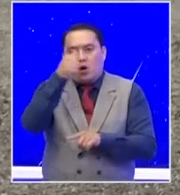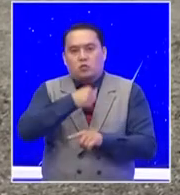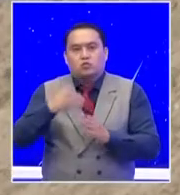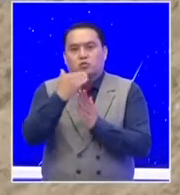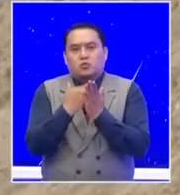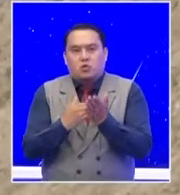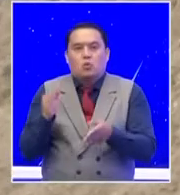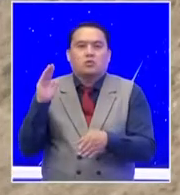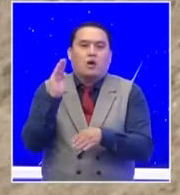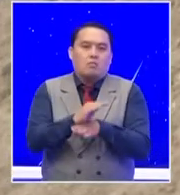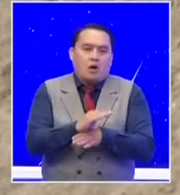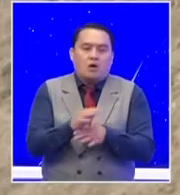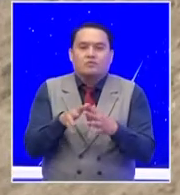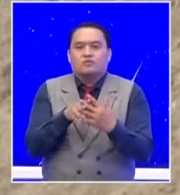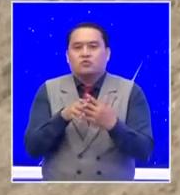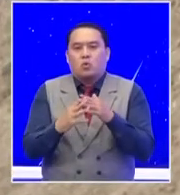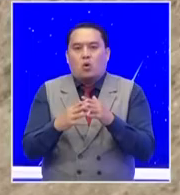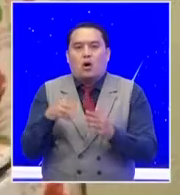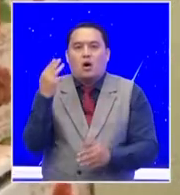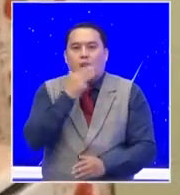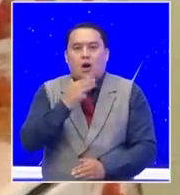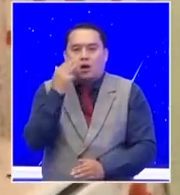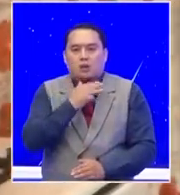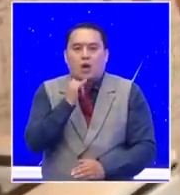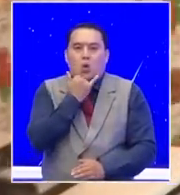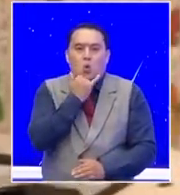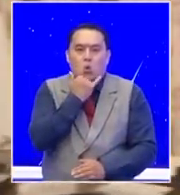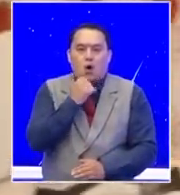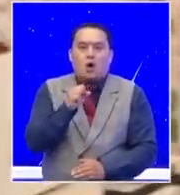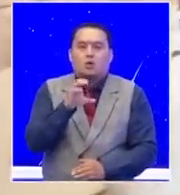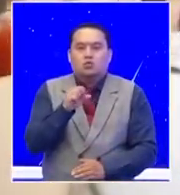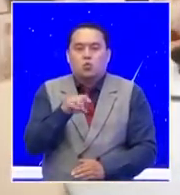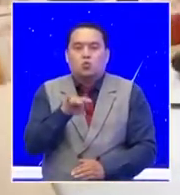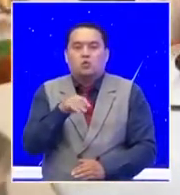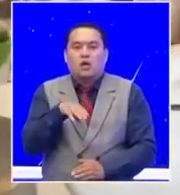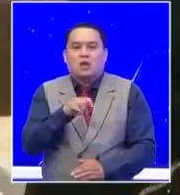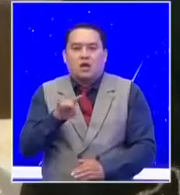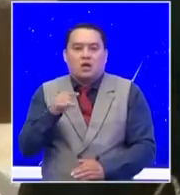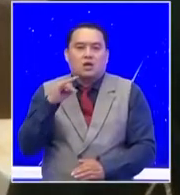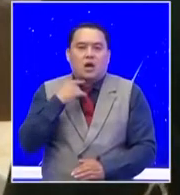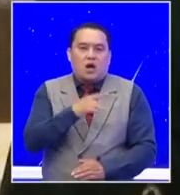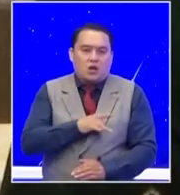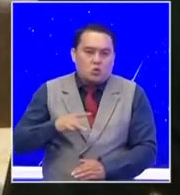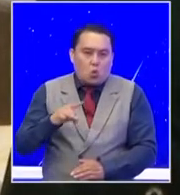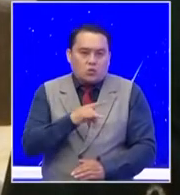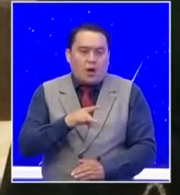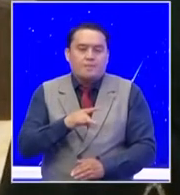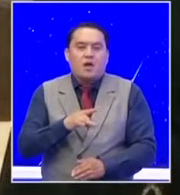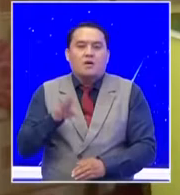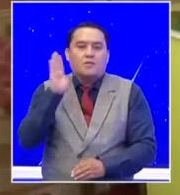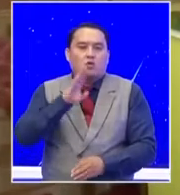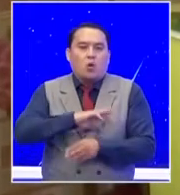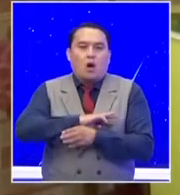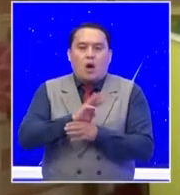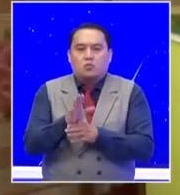список добавится ряд населенных пунктов Каратальского, Уйгурского, Аксузского и Талгарского районов. Тем самым к концу года питьевой водой